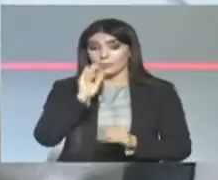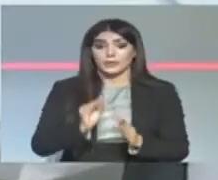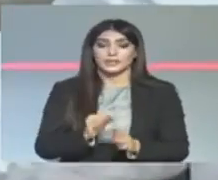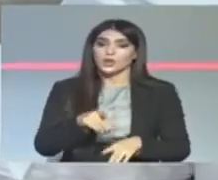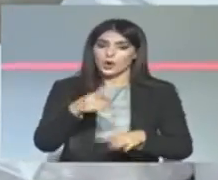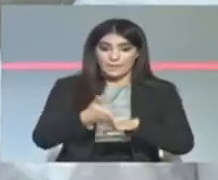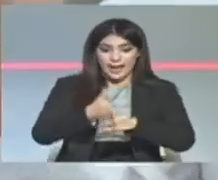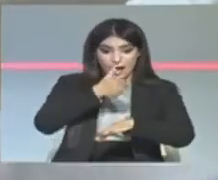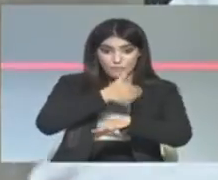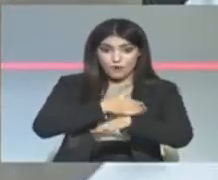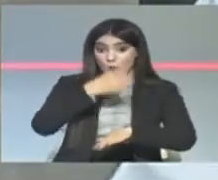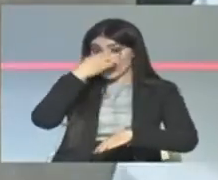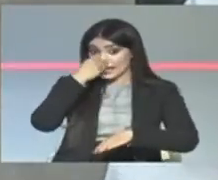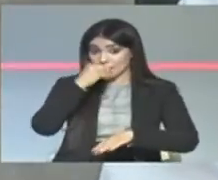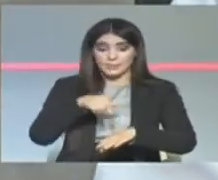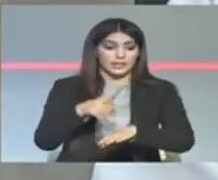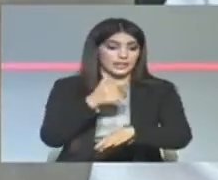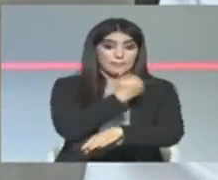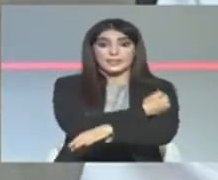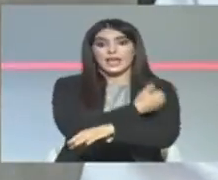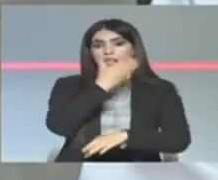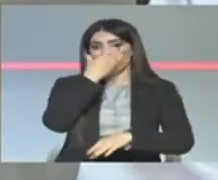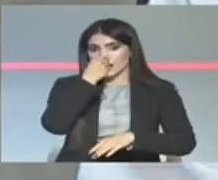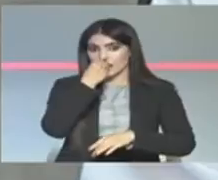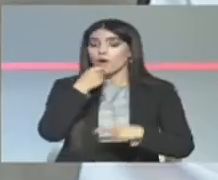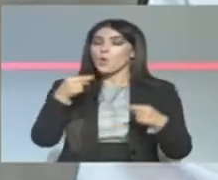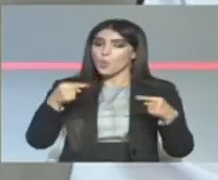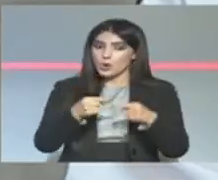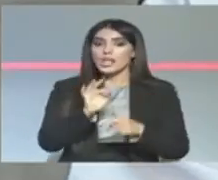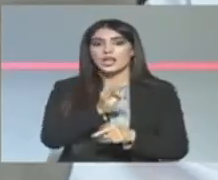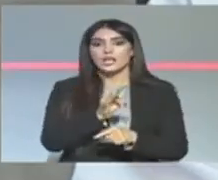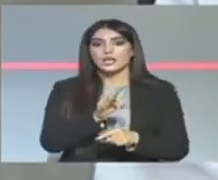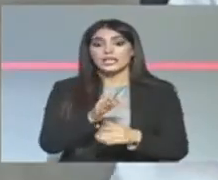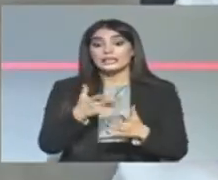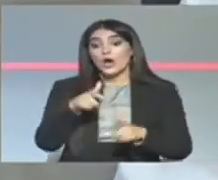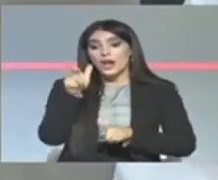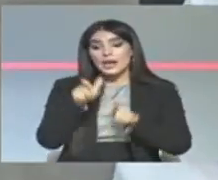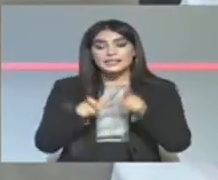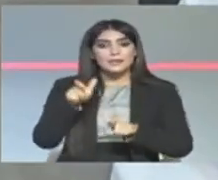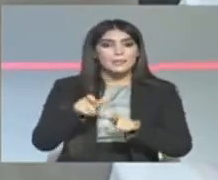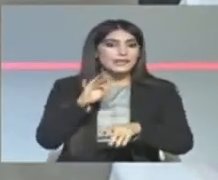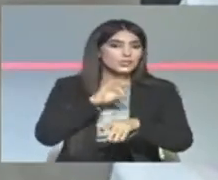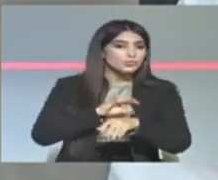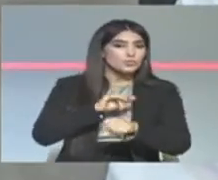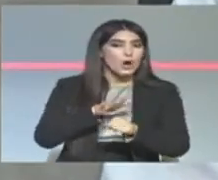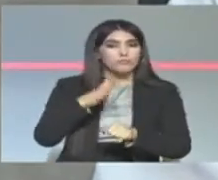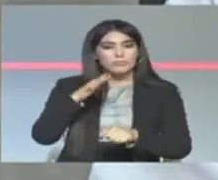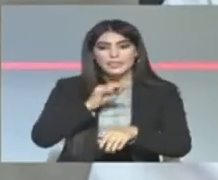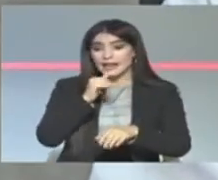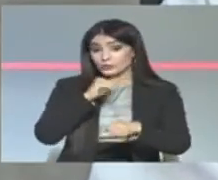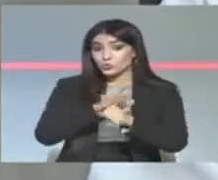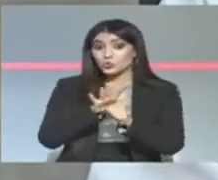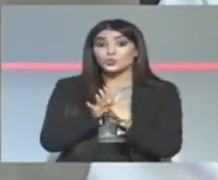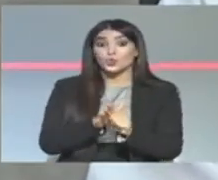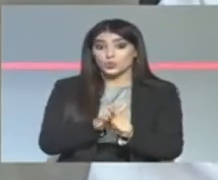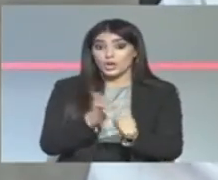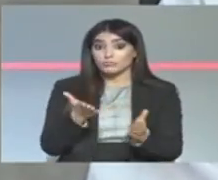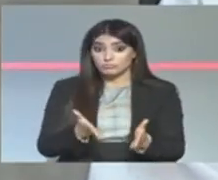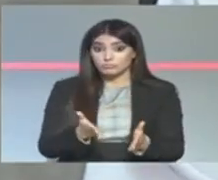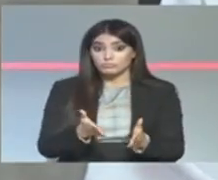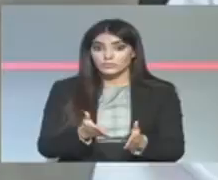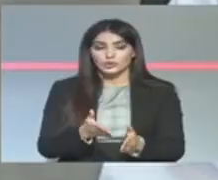الفتره هذيك اللقاء الانسان اللي عنده الدولي اللي هو تفيد ببيع